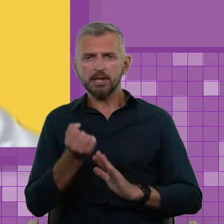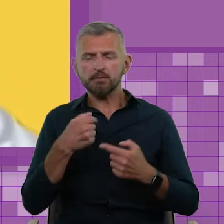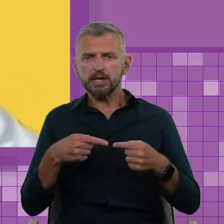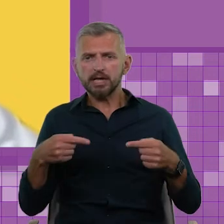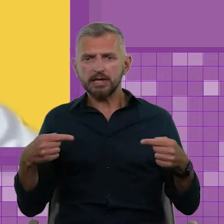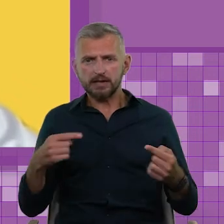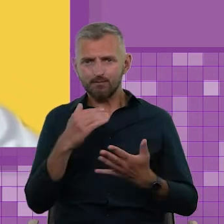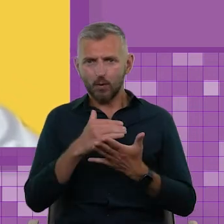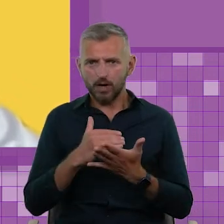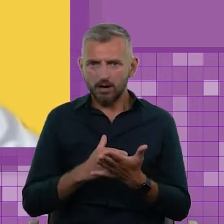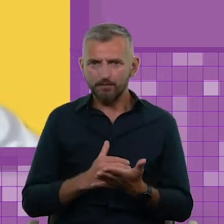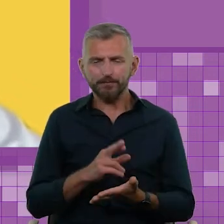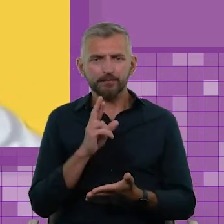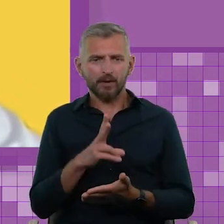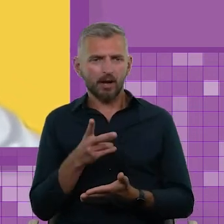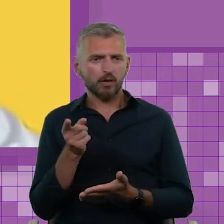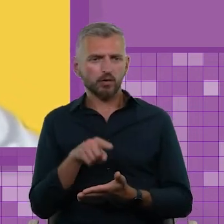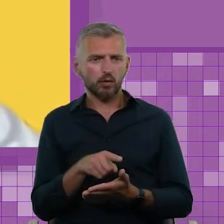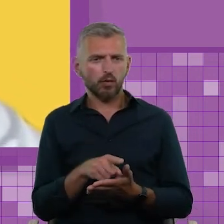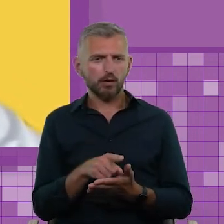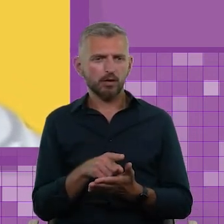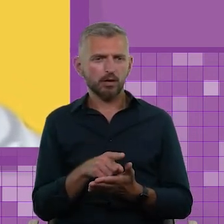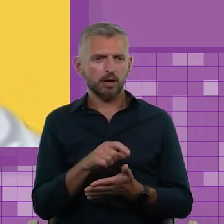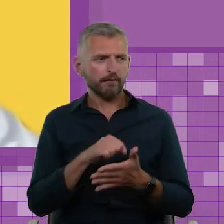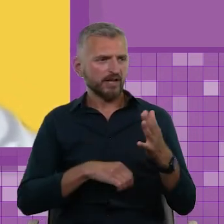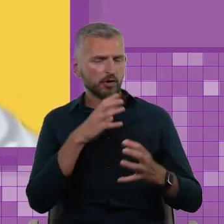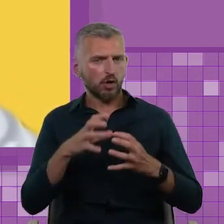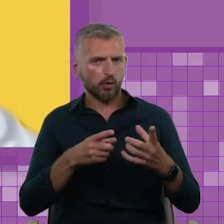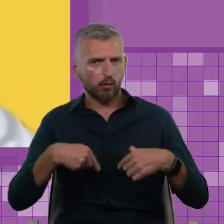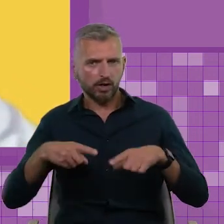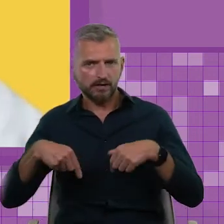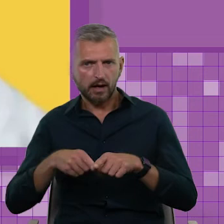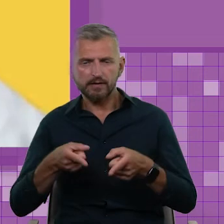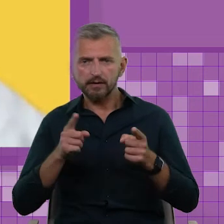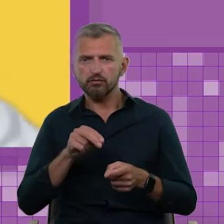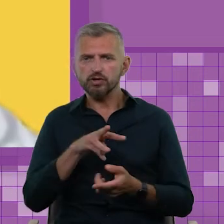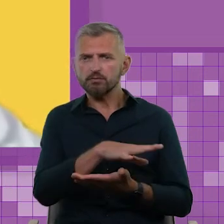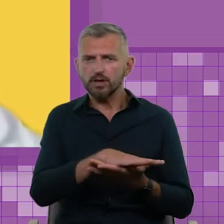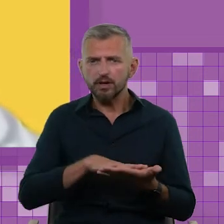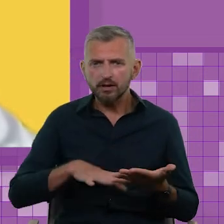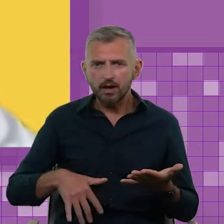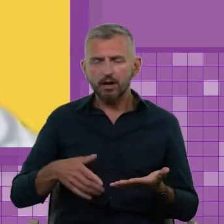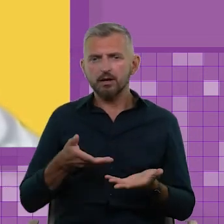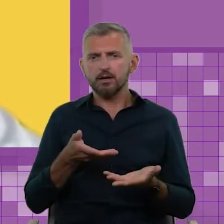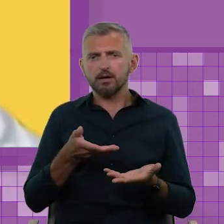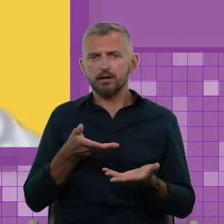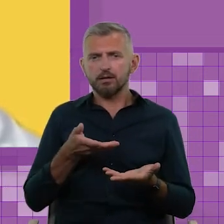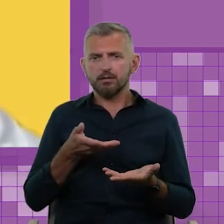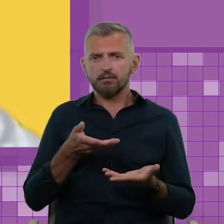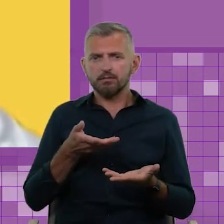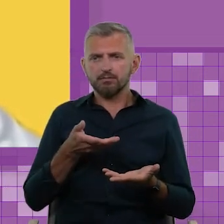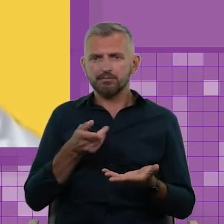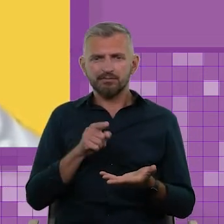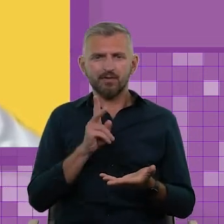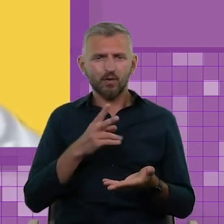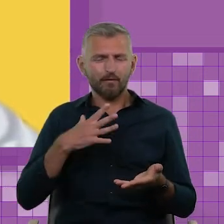різних програм, та, як то від міжнародних організацій, але дійсно чим далі більше до тих, хто вимушений, наприклад,